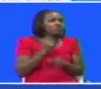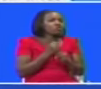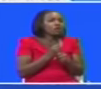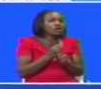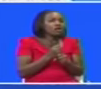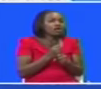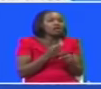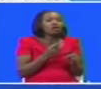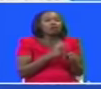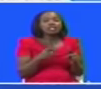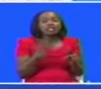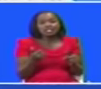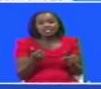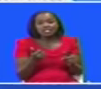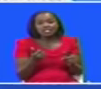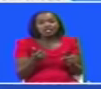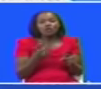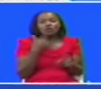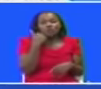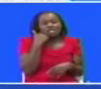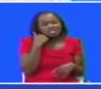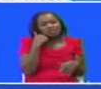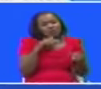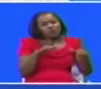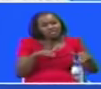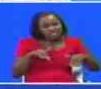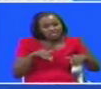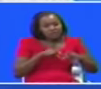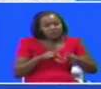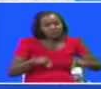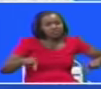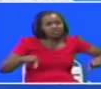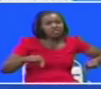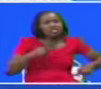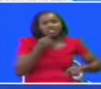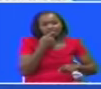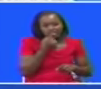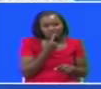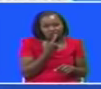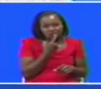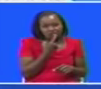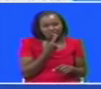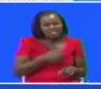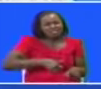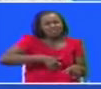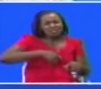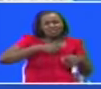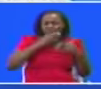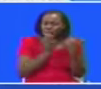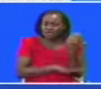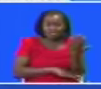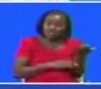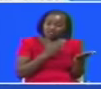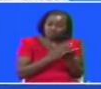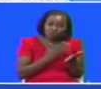wale patients ambao wale wagonjwa ambao walikuwa wakiongojea katika benchi watibiwe, wanasikia mbaya sana. Na